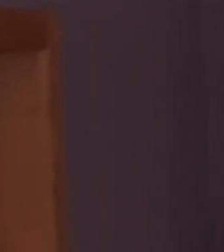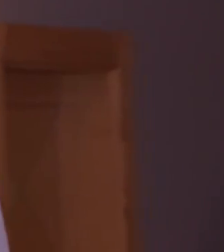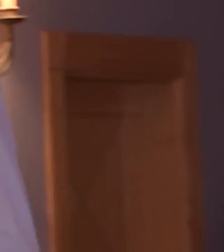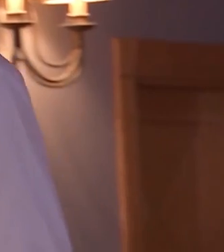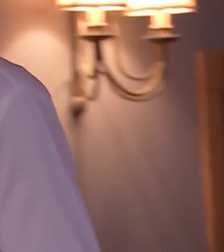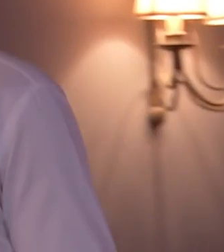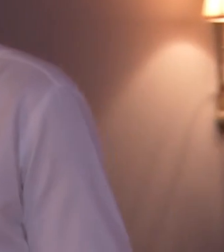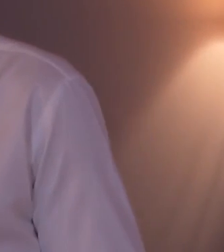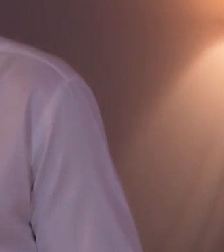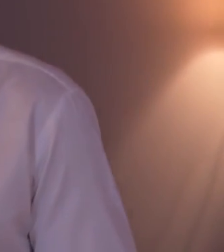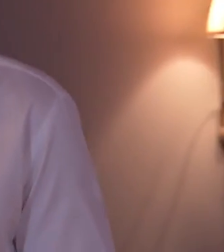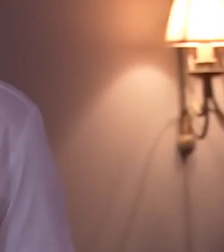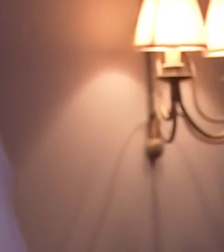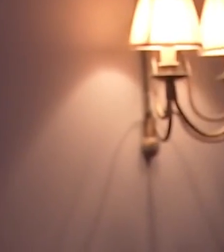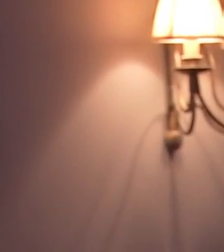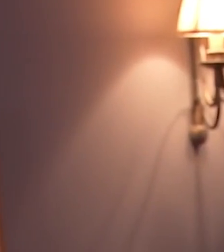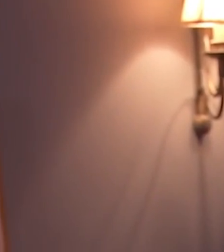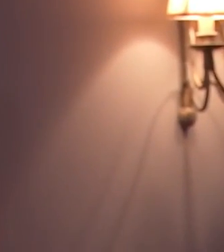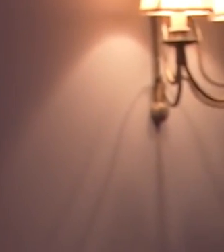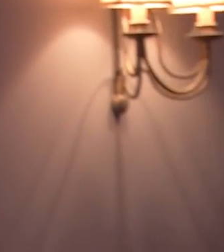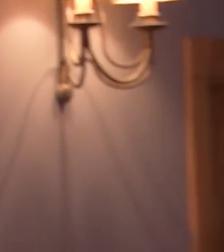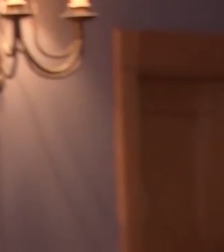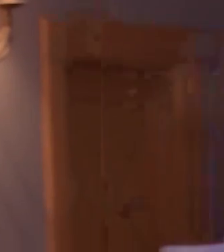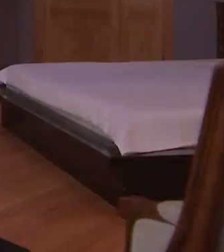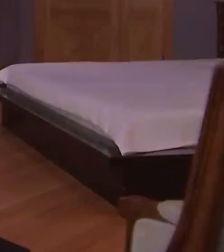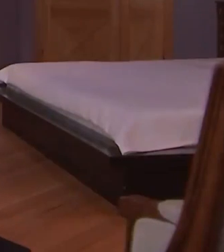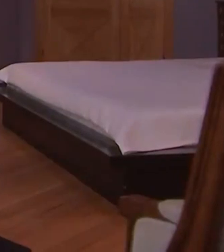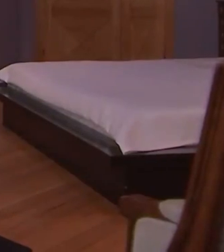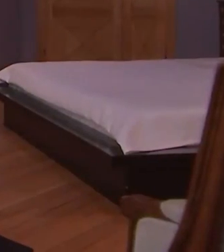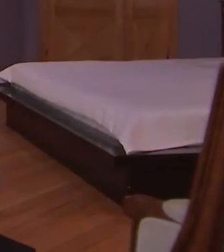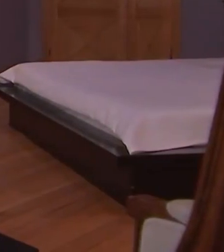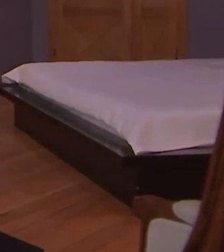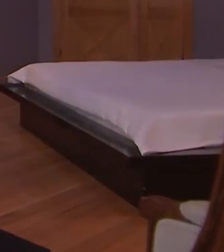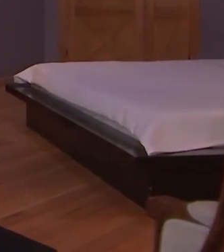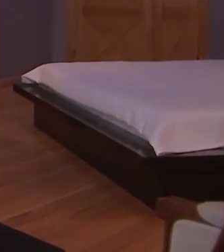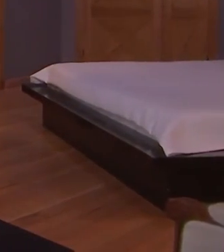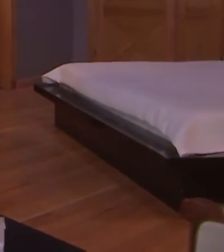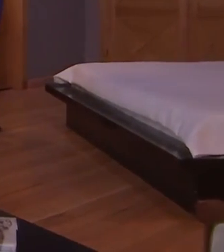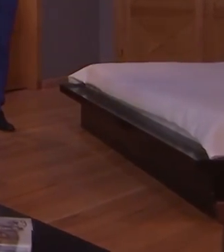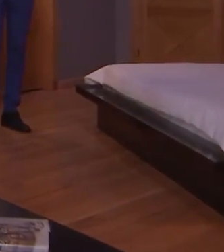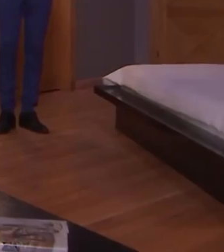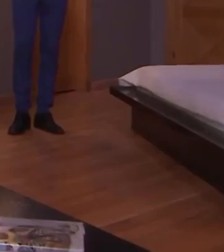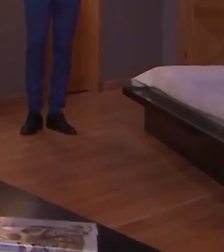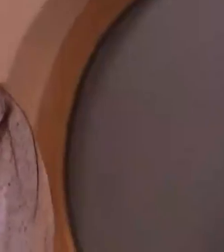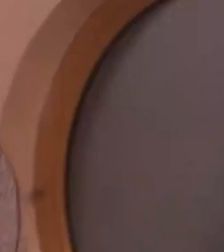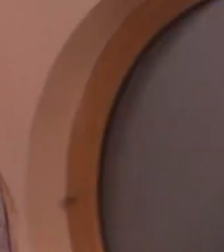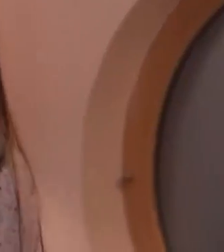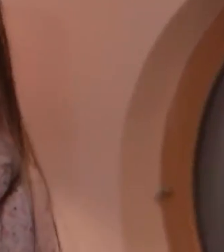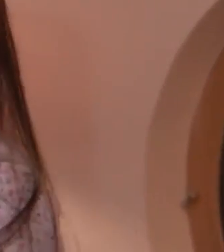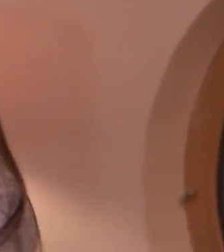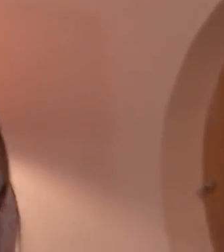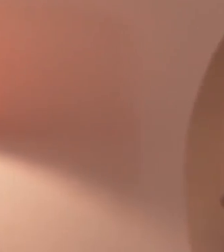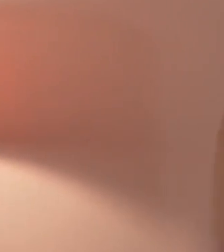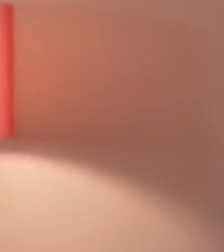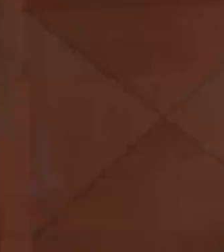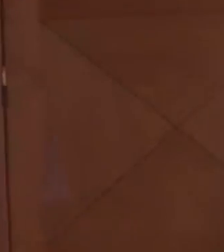Üstten birkaç düğmesi açık. Zehra battaniye ve yastıkla geldi. Pijamalarını giymiş. Ömer sıkıntıyla dolanıyor. Zehra hiç